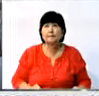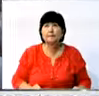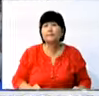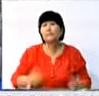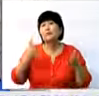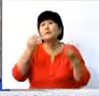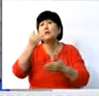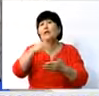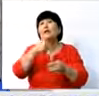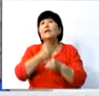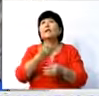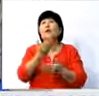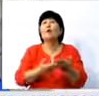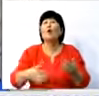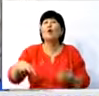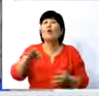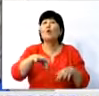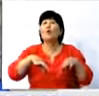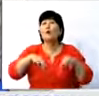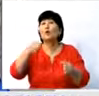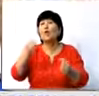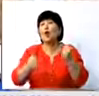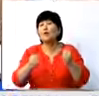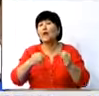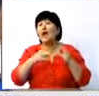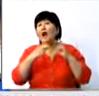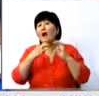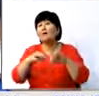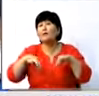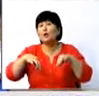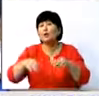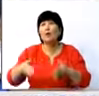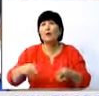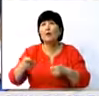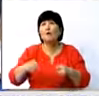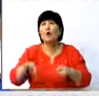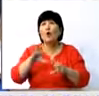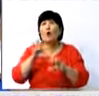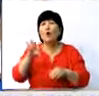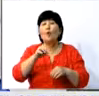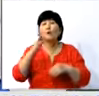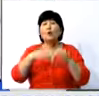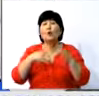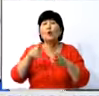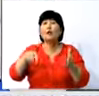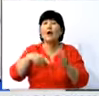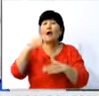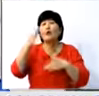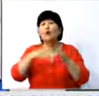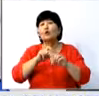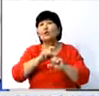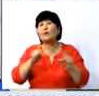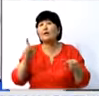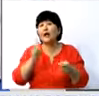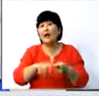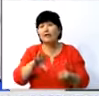Күн тәртібіндегі негізгі мәселе облыстық жолаушылар көлігі және автомобиль жолдары басқармасы мен облыстық құрылыс, сәулет және қала құрылысы басқармасына